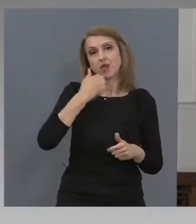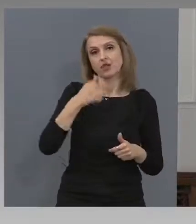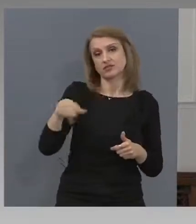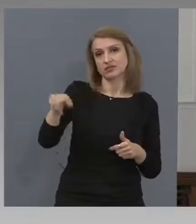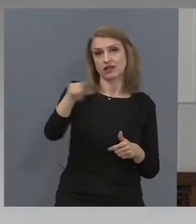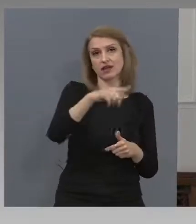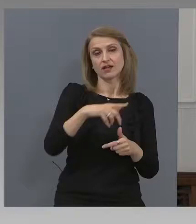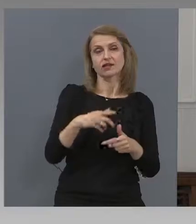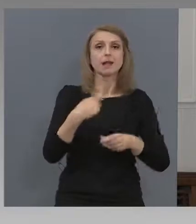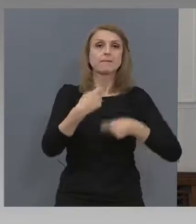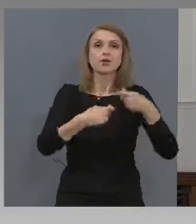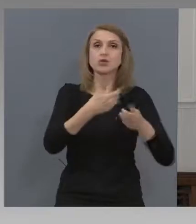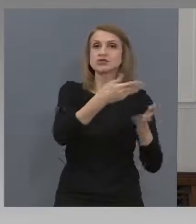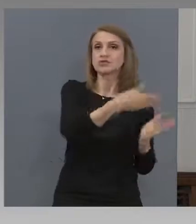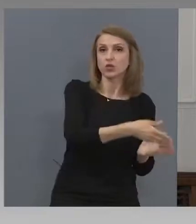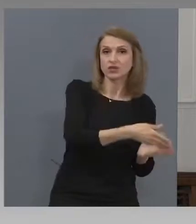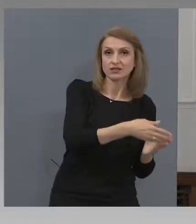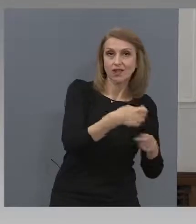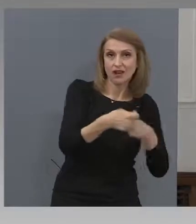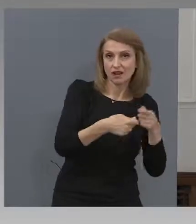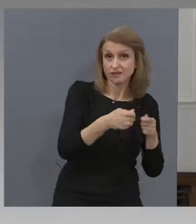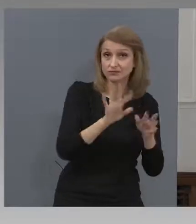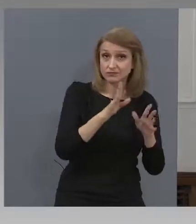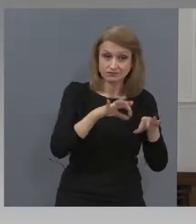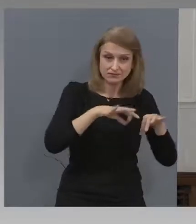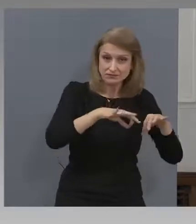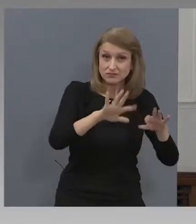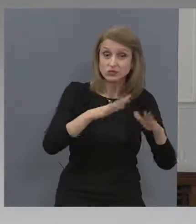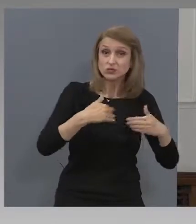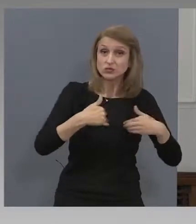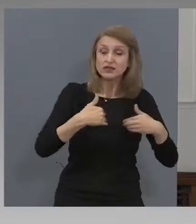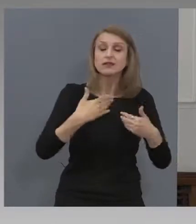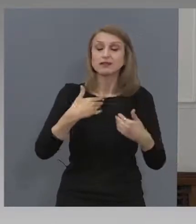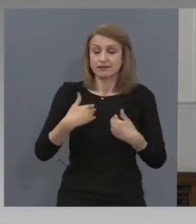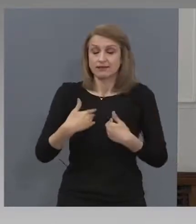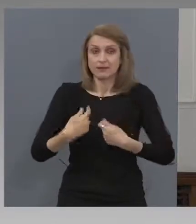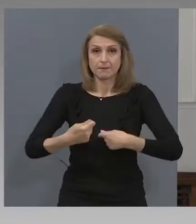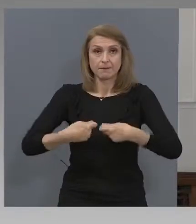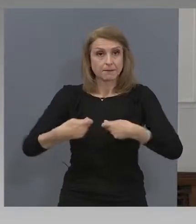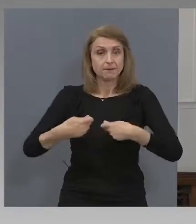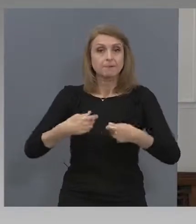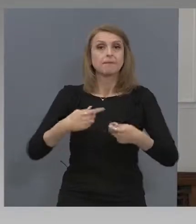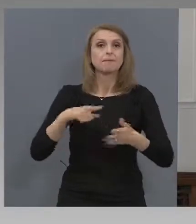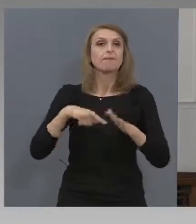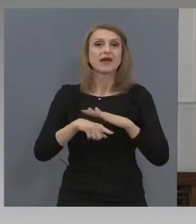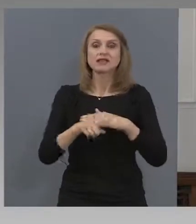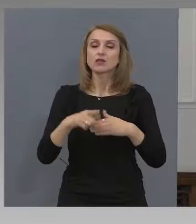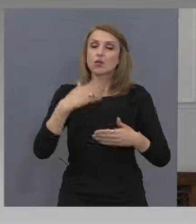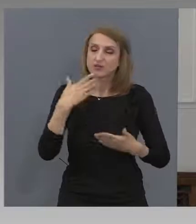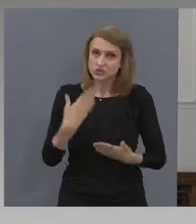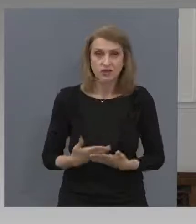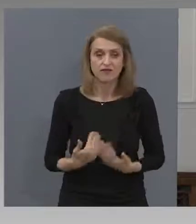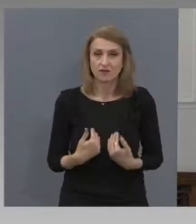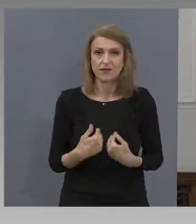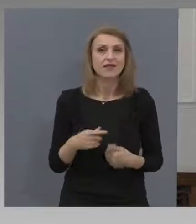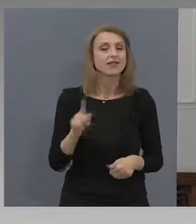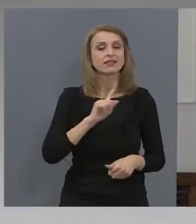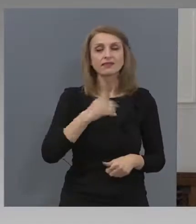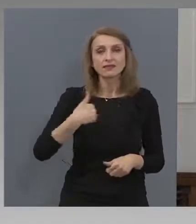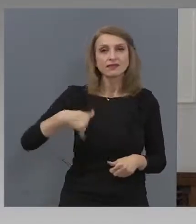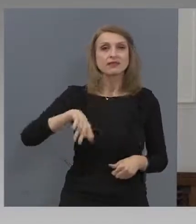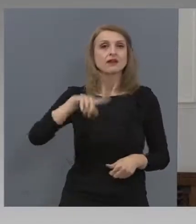на производителите. Това, което ние обещавам като Метро не правим, е, че няма да си